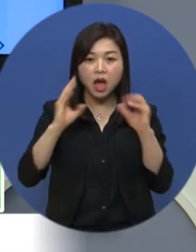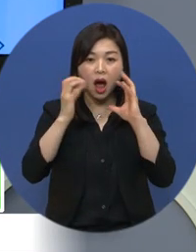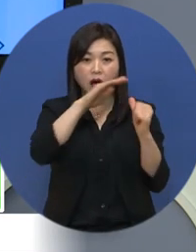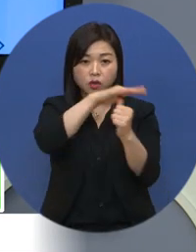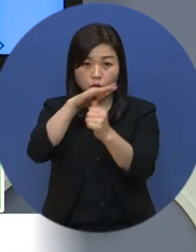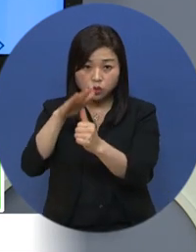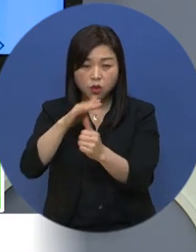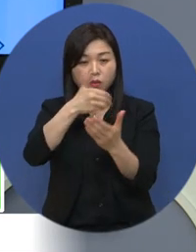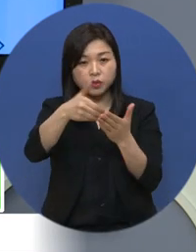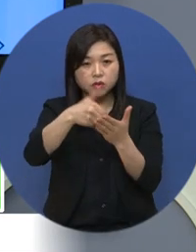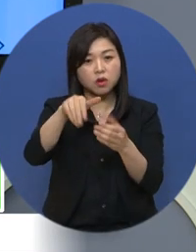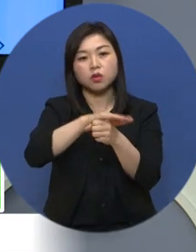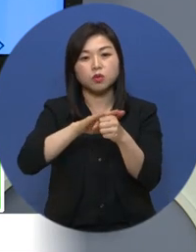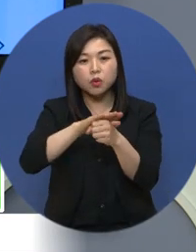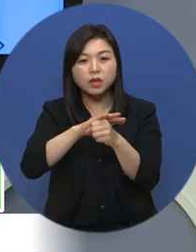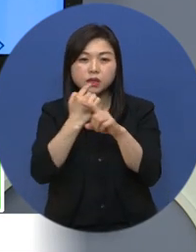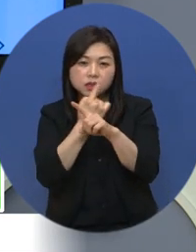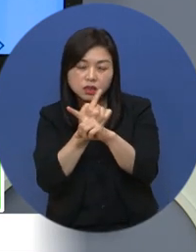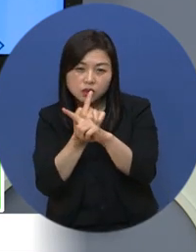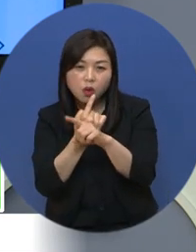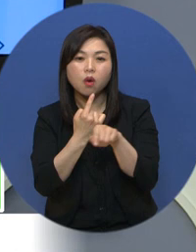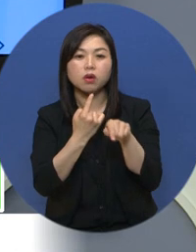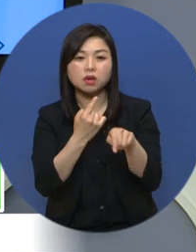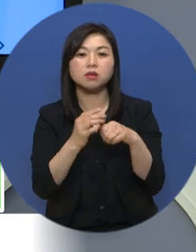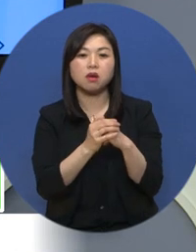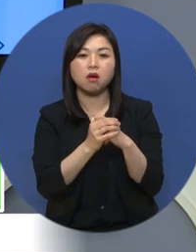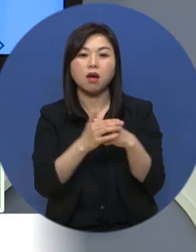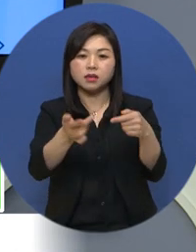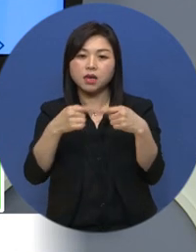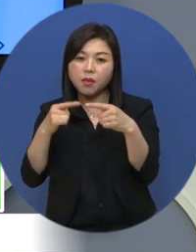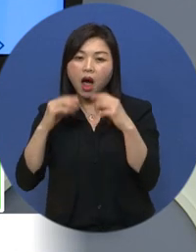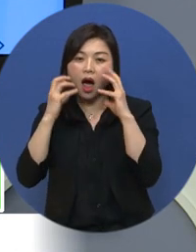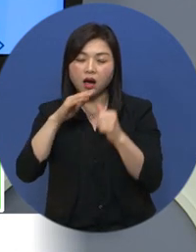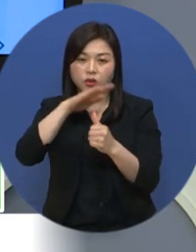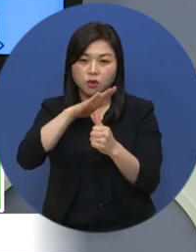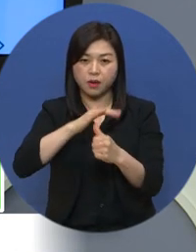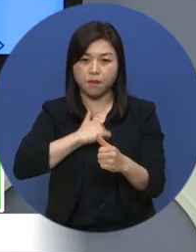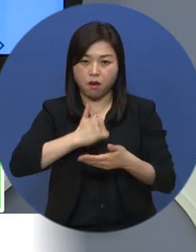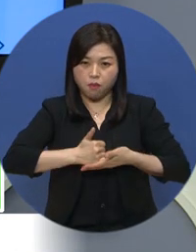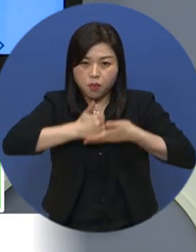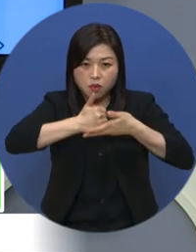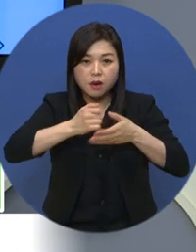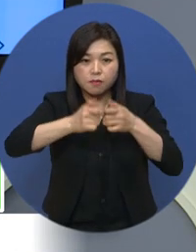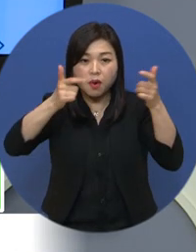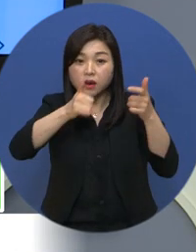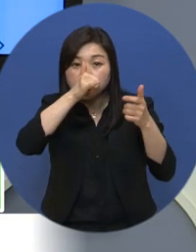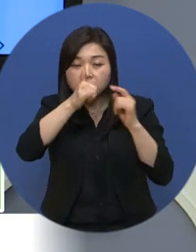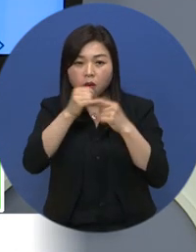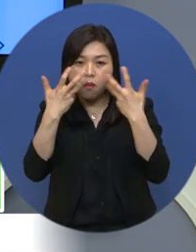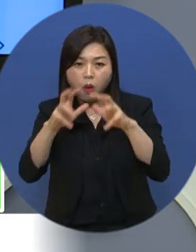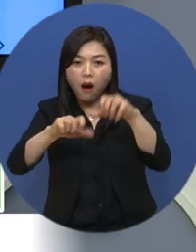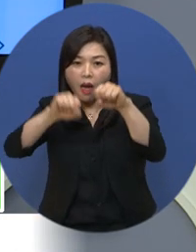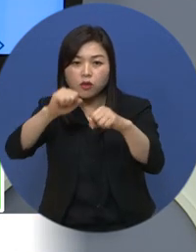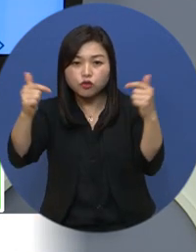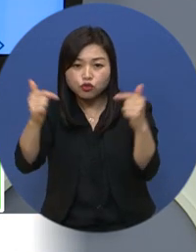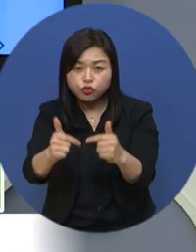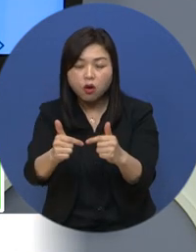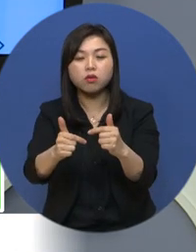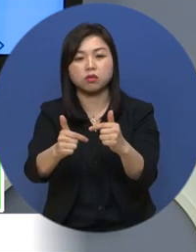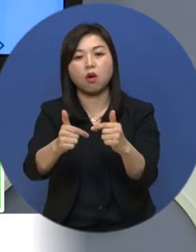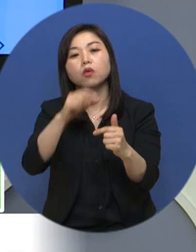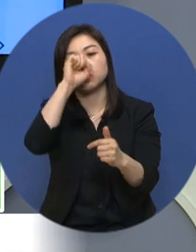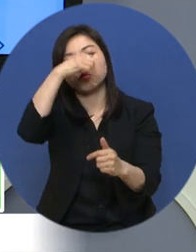미술 놀이 치료 등을 실시해 참여 아동의 자아존중감 향상 되고 공격적 행동은 감소하는 등